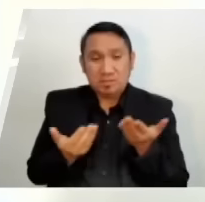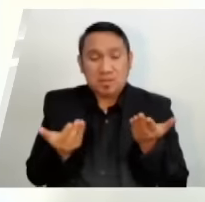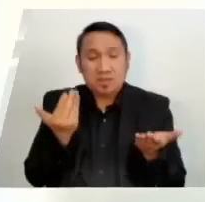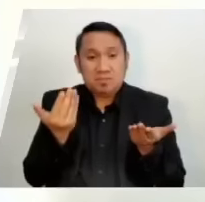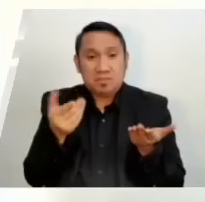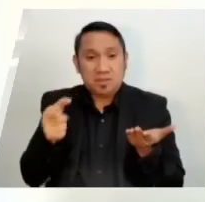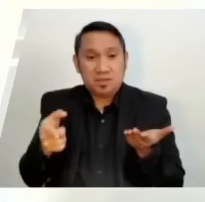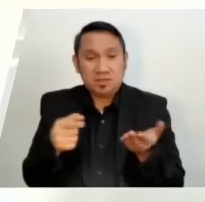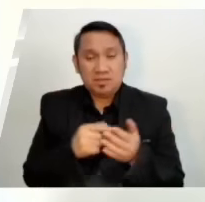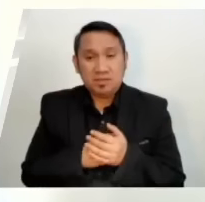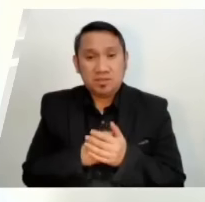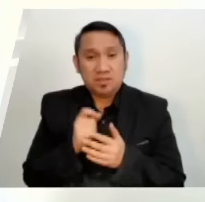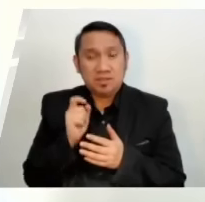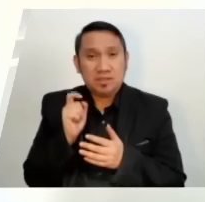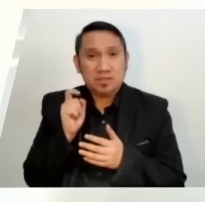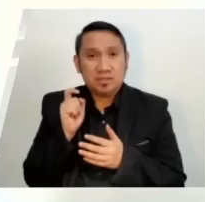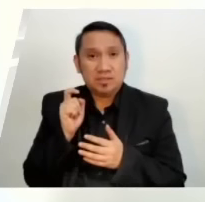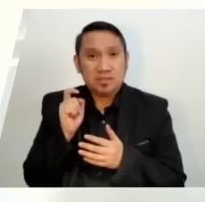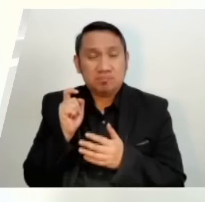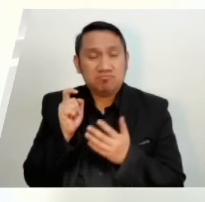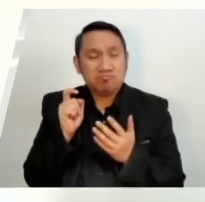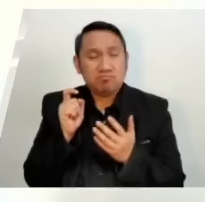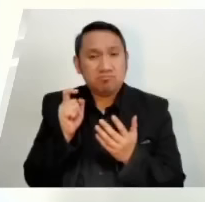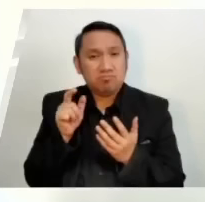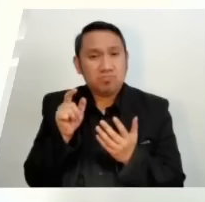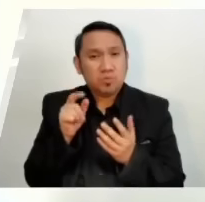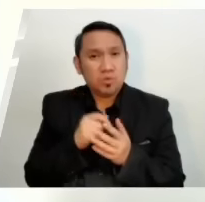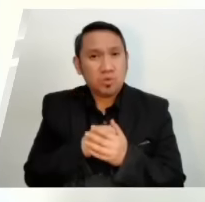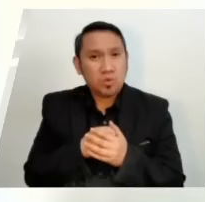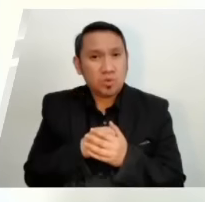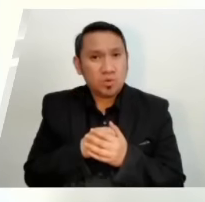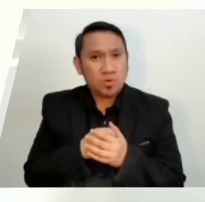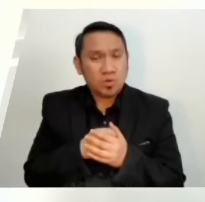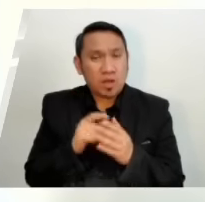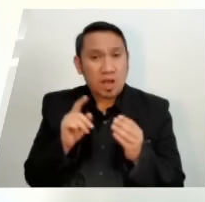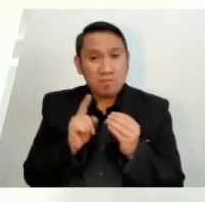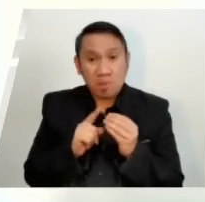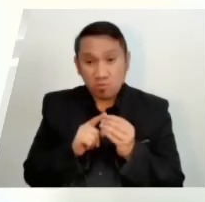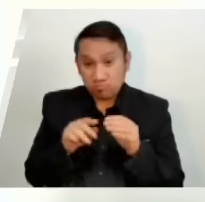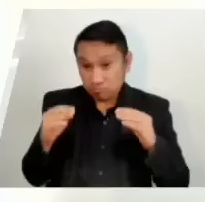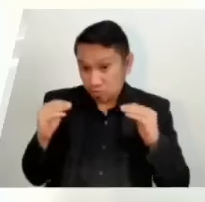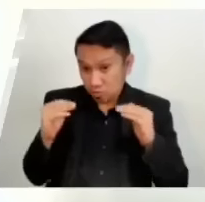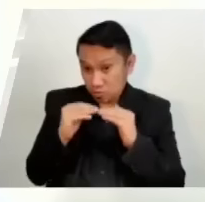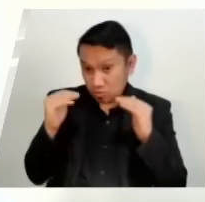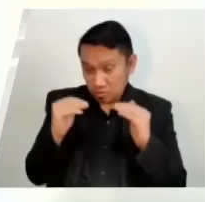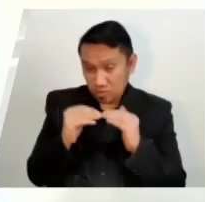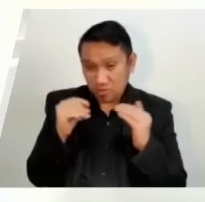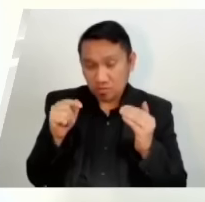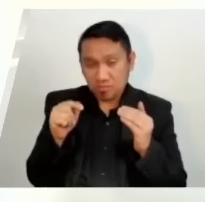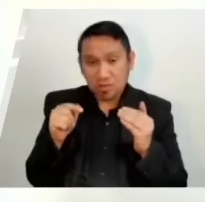in the Philippines wherein nag-neutral condition na pero yung drought condition